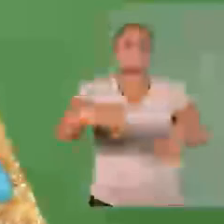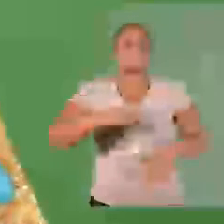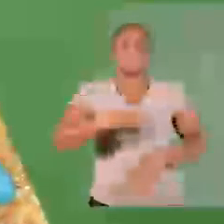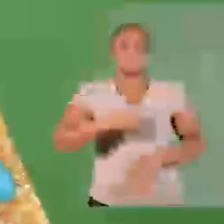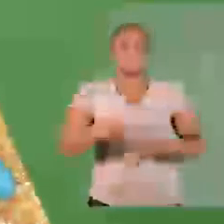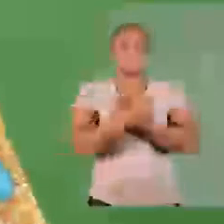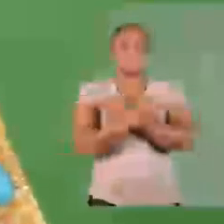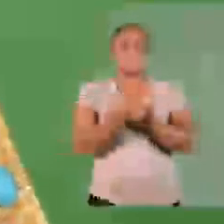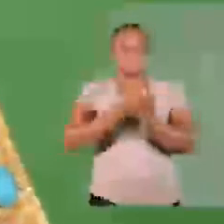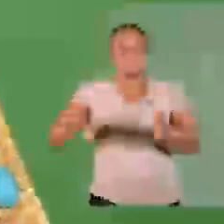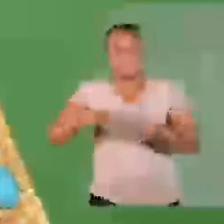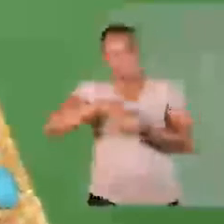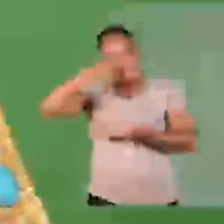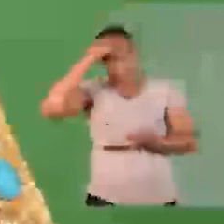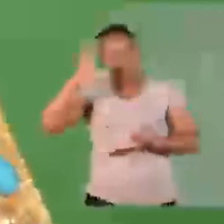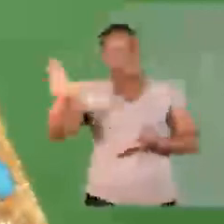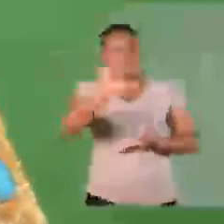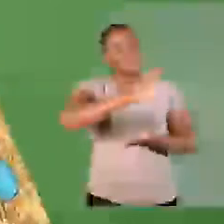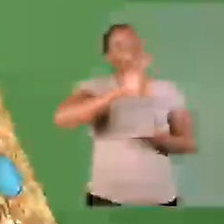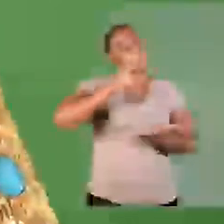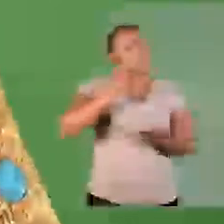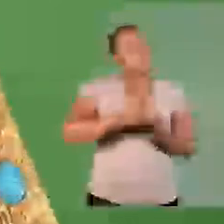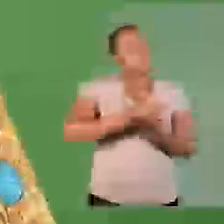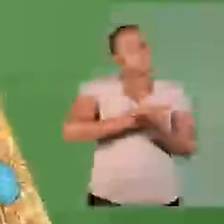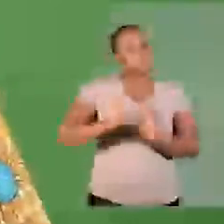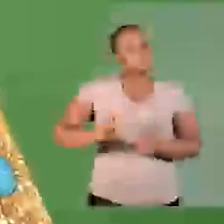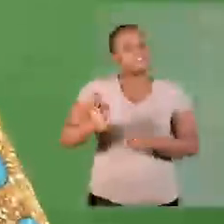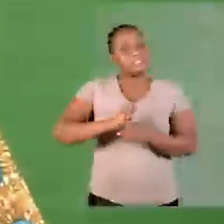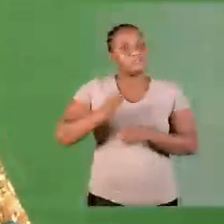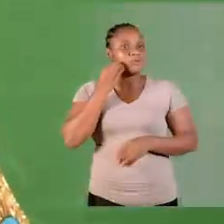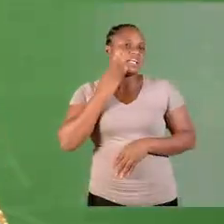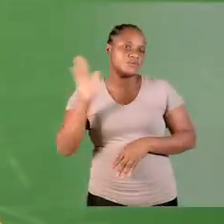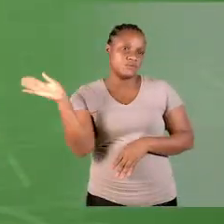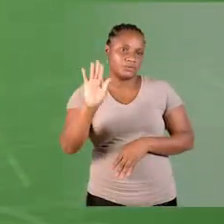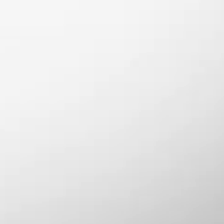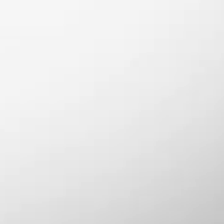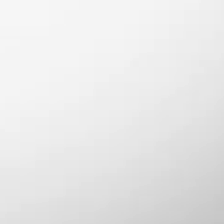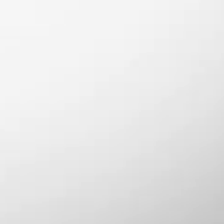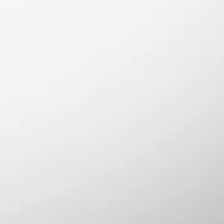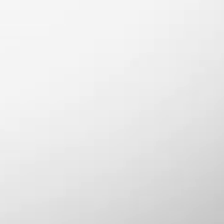Chers élèves, apprenez vos leçons, faites votre exercice de maison et à bientôt.